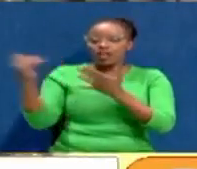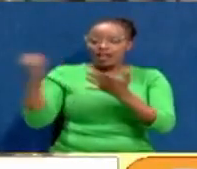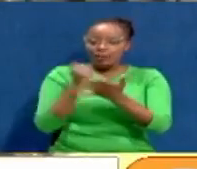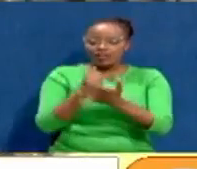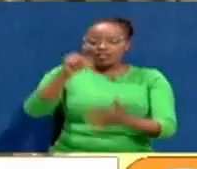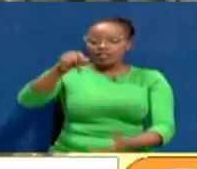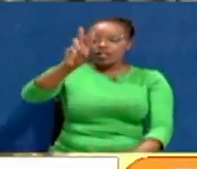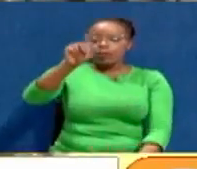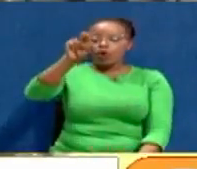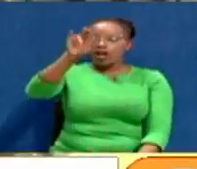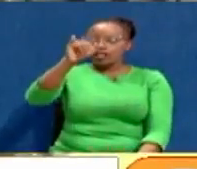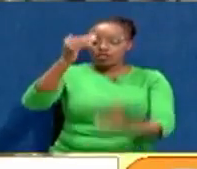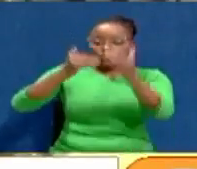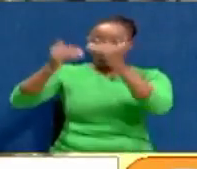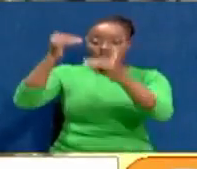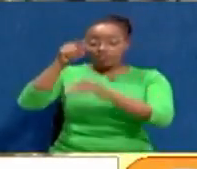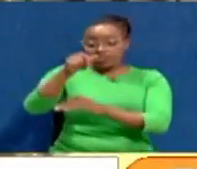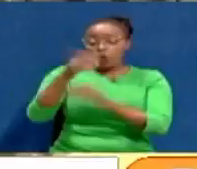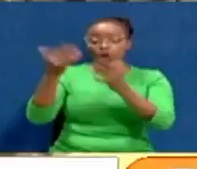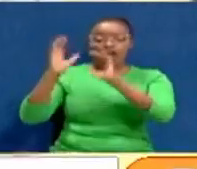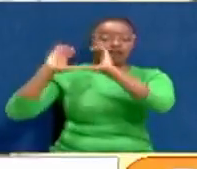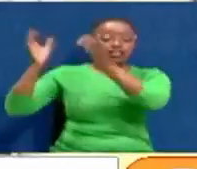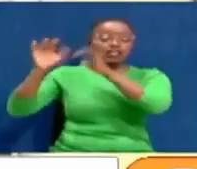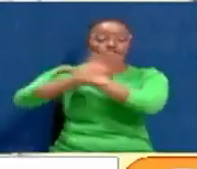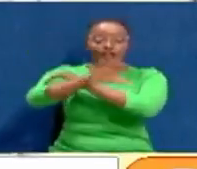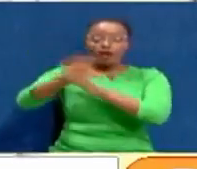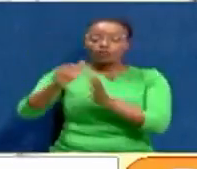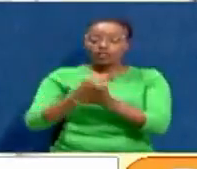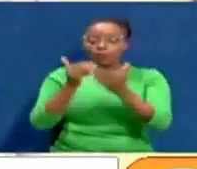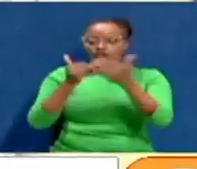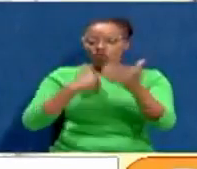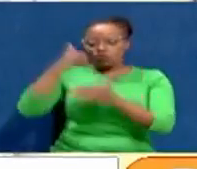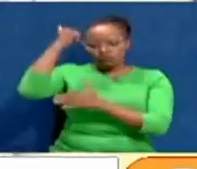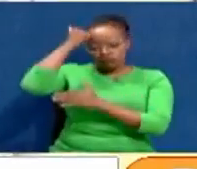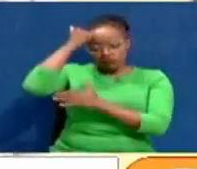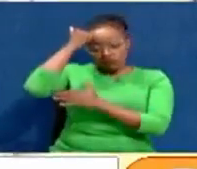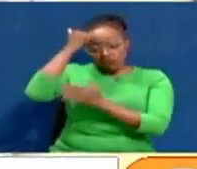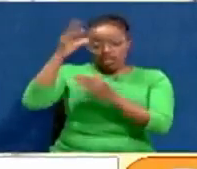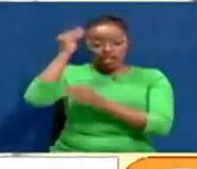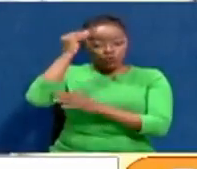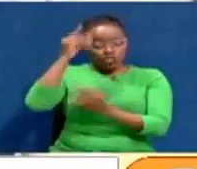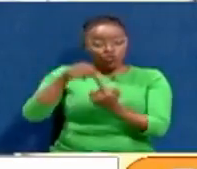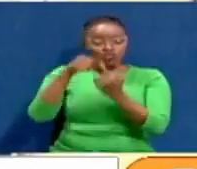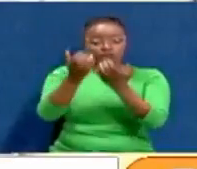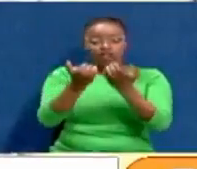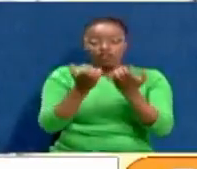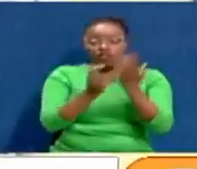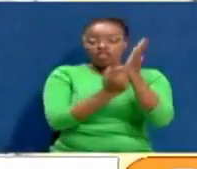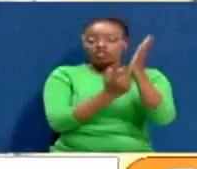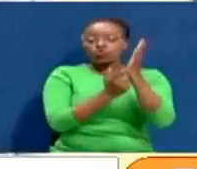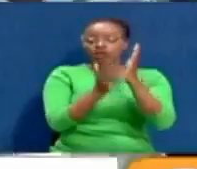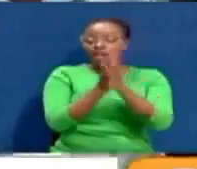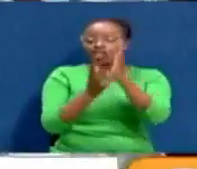cha Pwani pale Pwani University kule Kilifi. Nilikuwa nafanya education special need Kiswahili